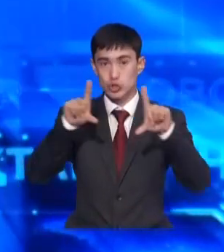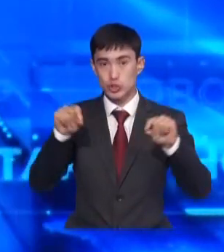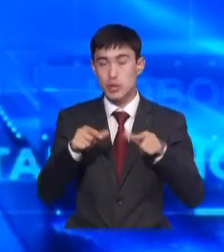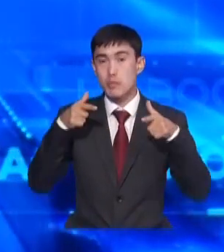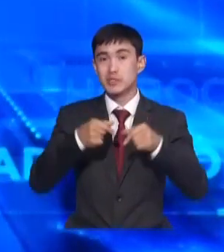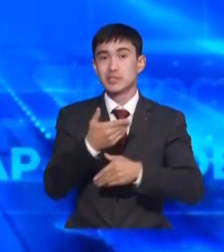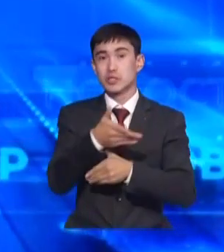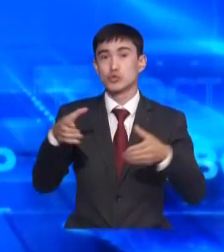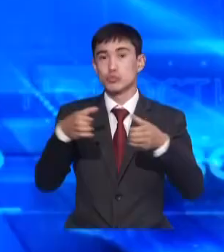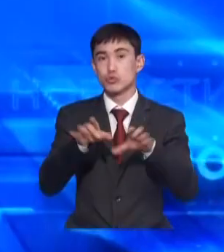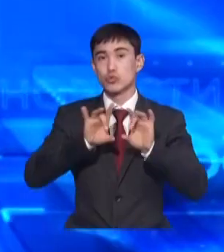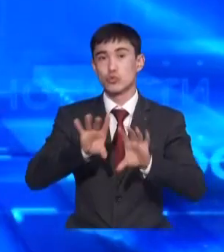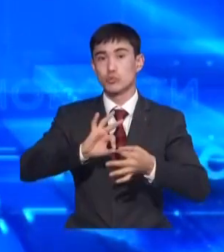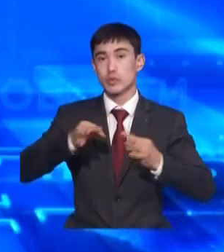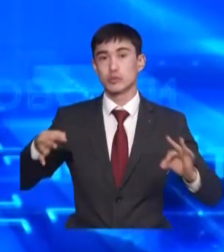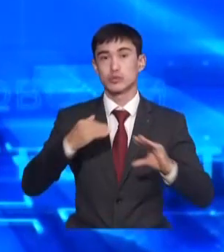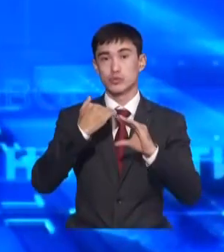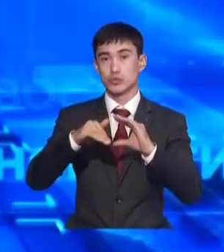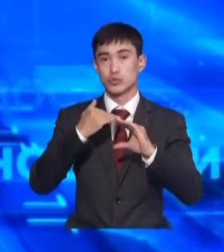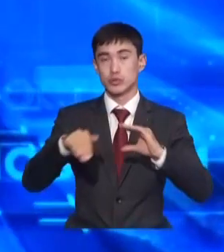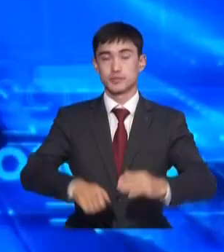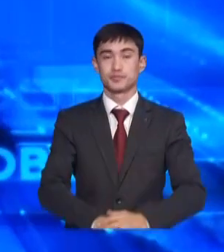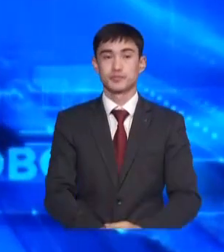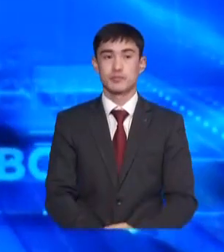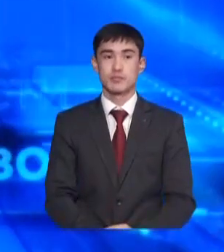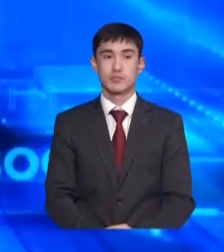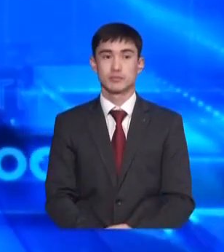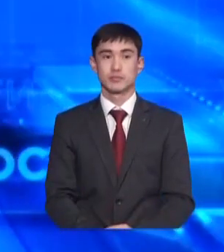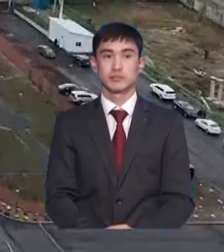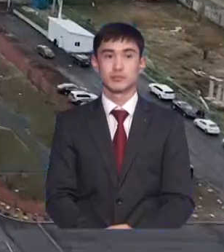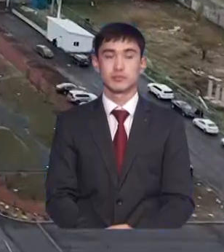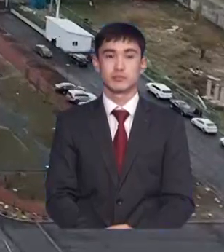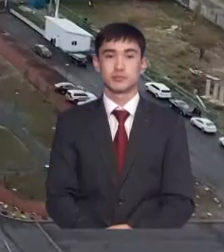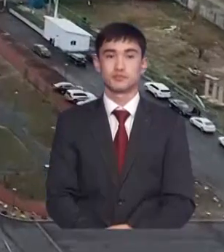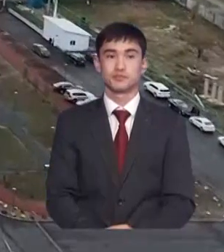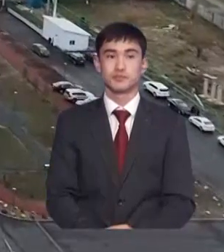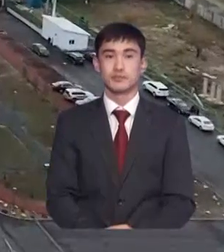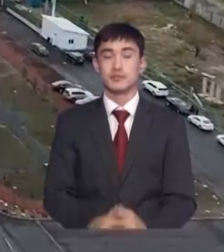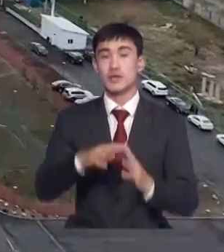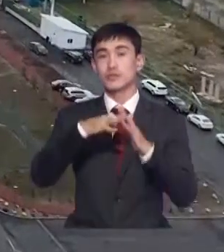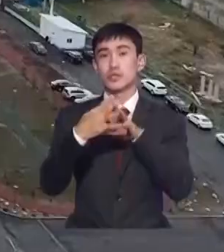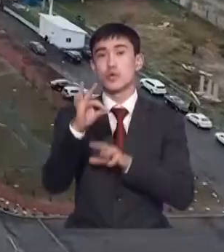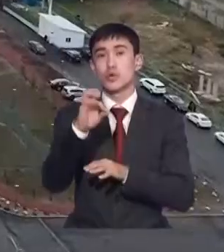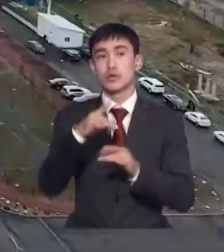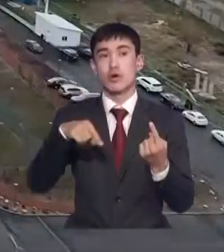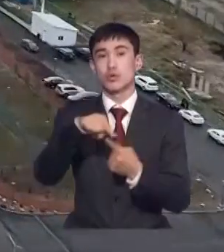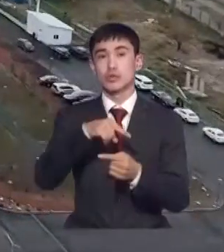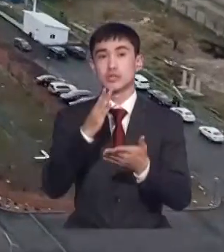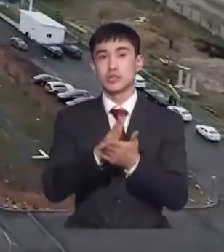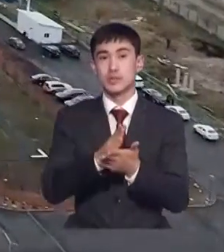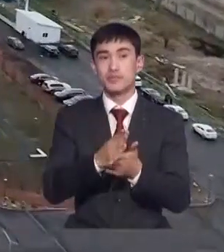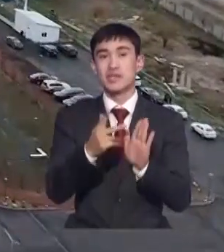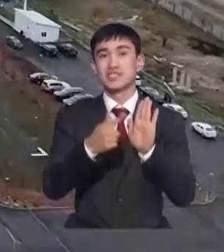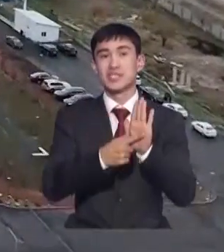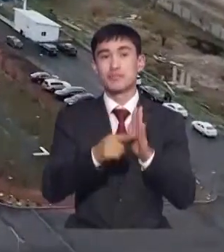среднеобразовательного учреждения посетила наша съемочная группа. Подробнее в сюжете. В селе Уэрэкте, вокруг которого расположены